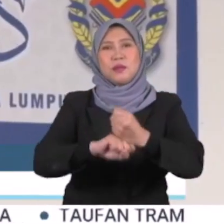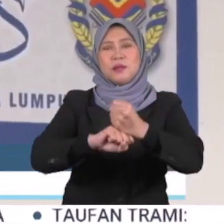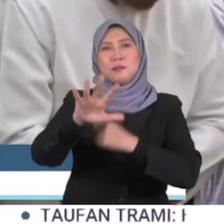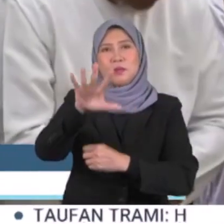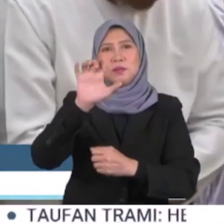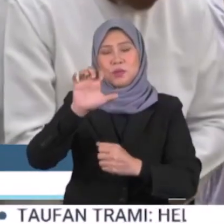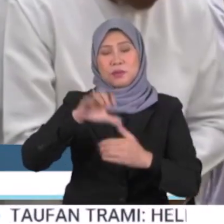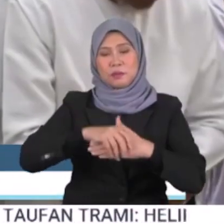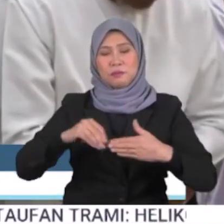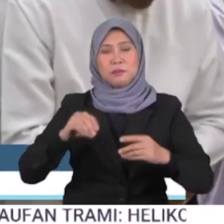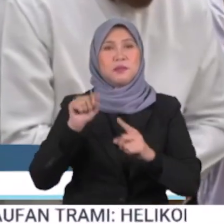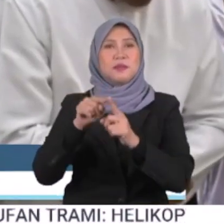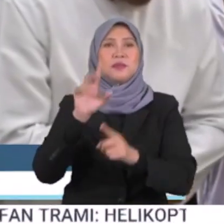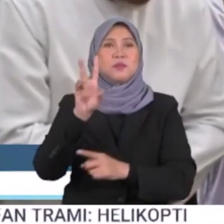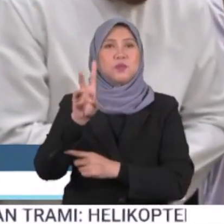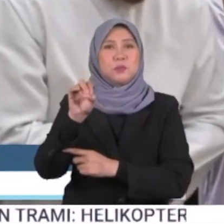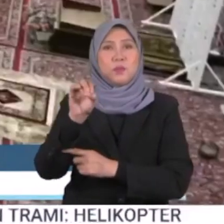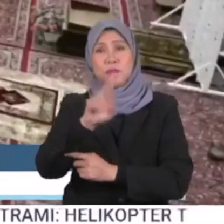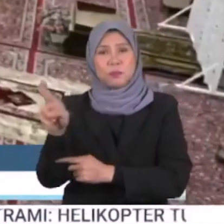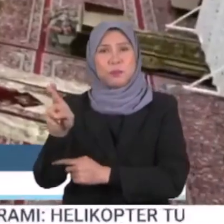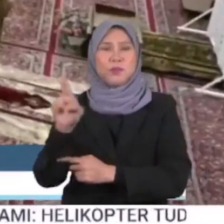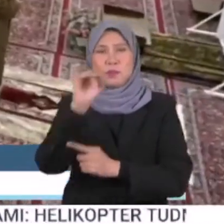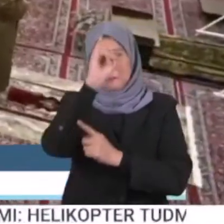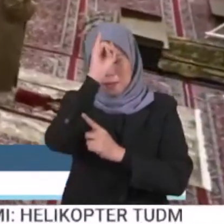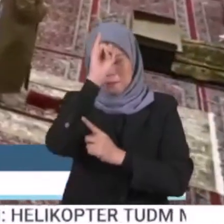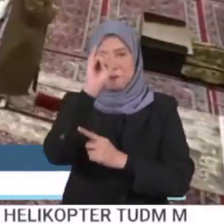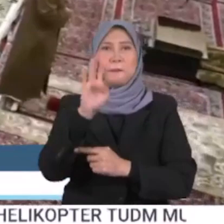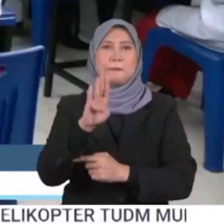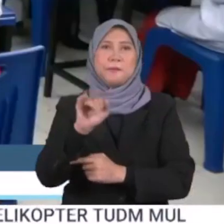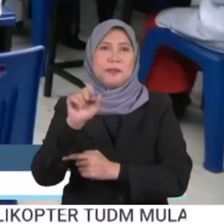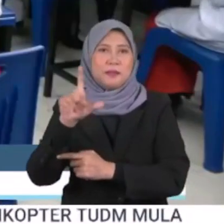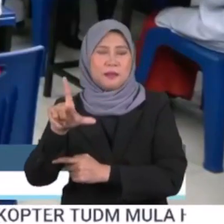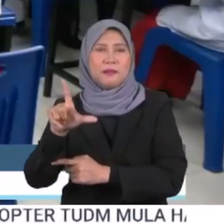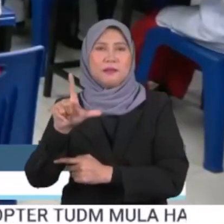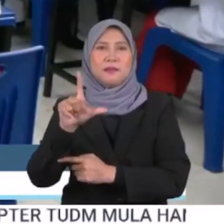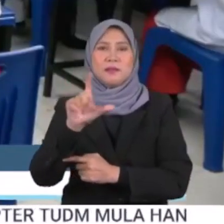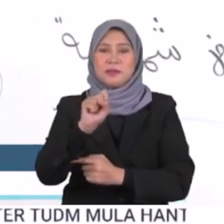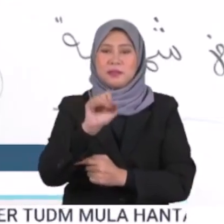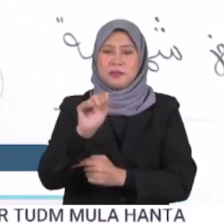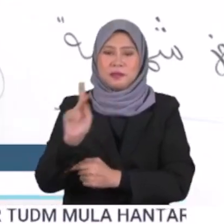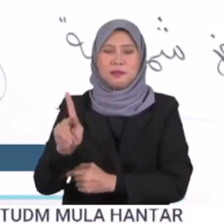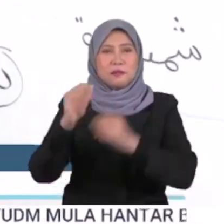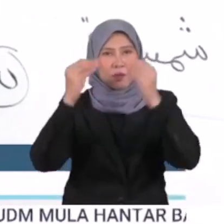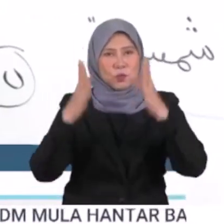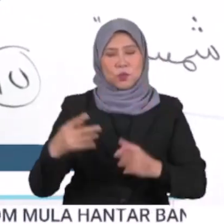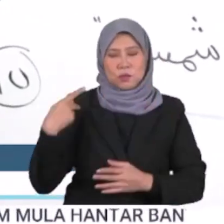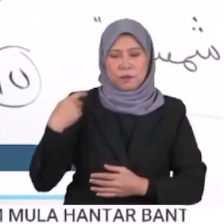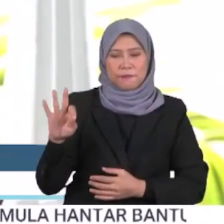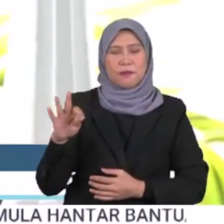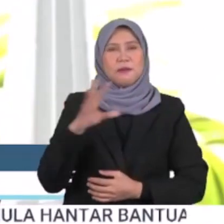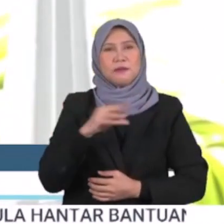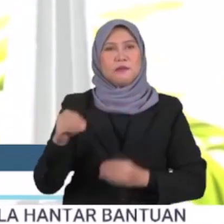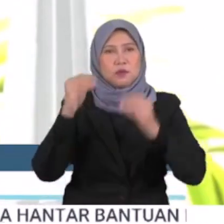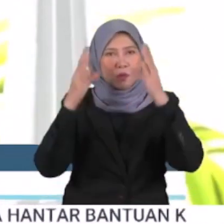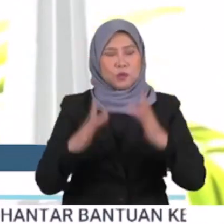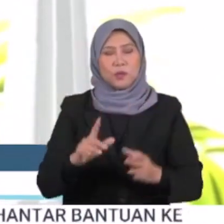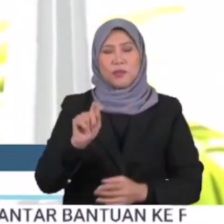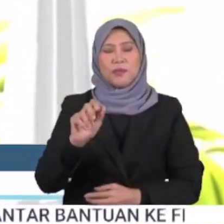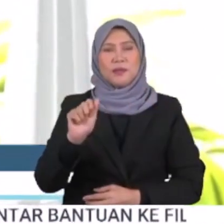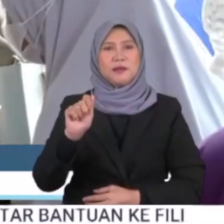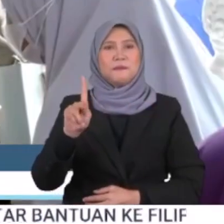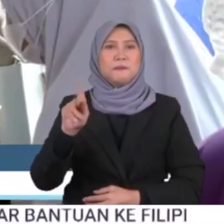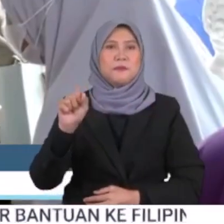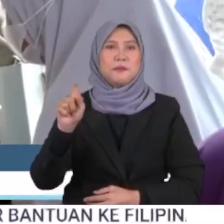RM500 kepada 70,000 imam, bilal, siak, noja, marbut, guru kafa dan guru takmir